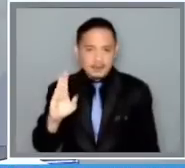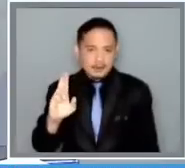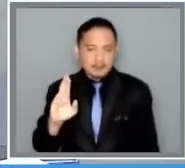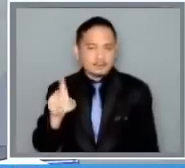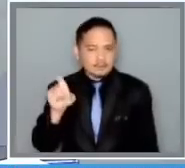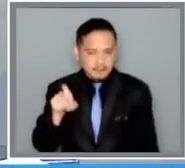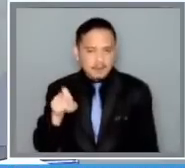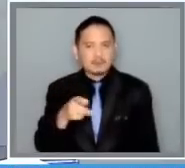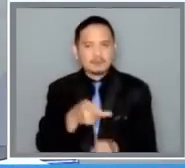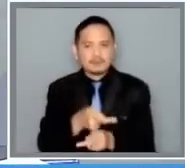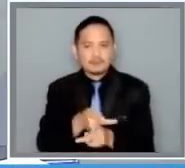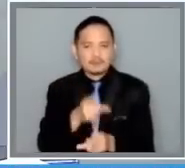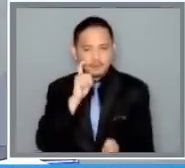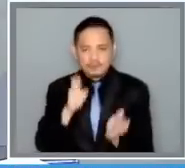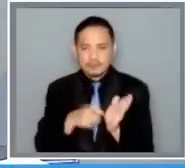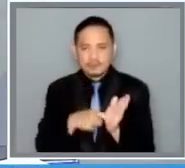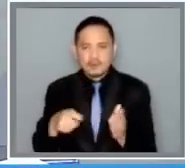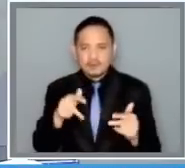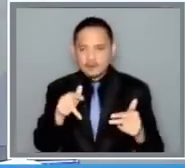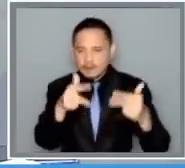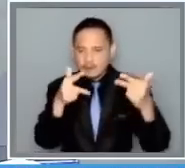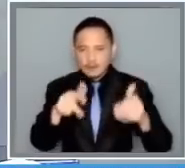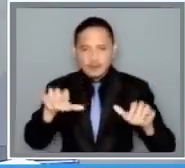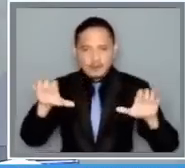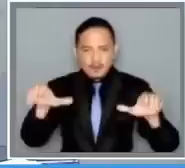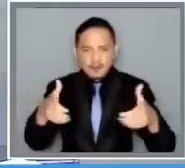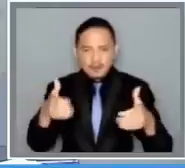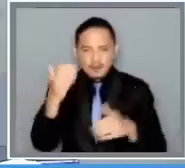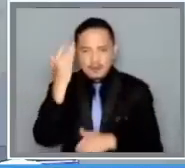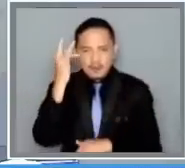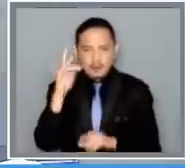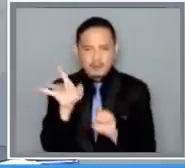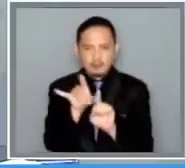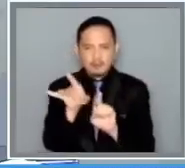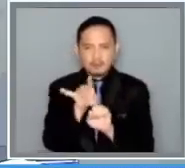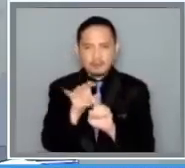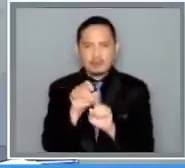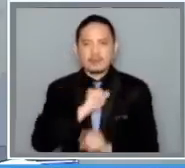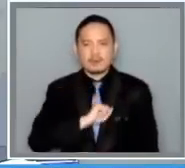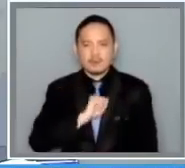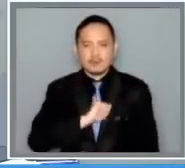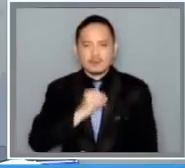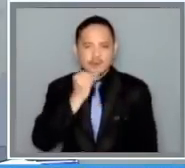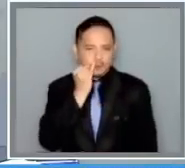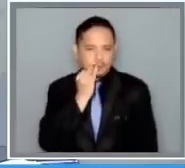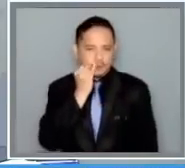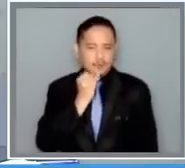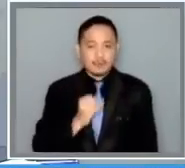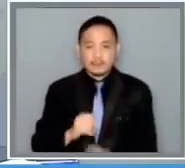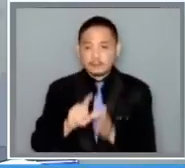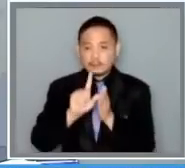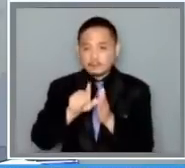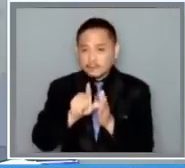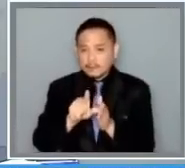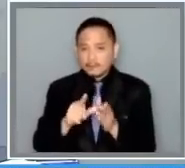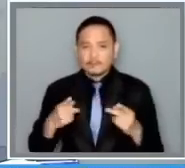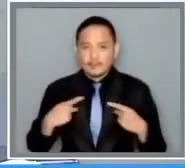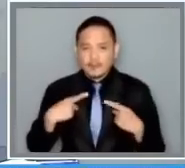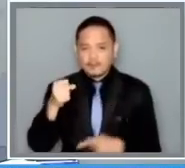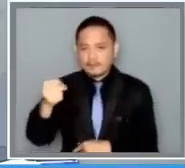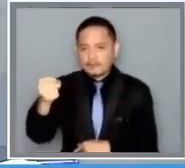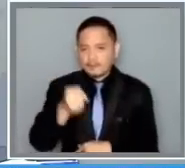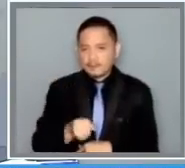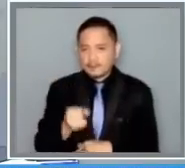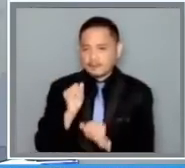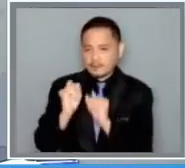yung nag-online classes dahil nagkakahawaan po ng ubo at sipon. Kaya mamaya, antabayanan ho natin, ano, dahil may makakausap po